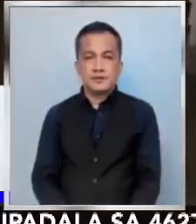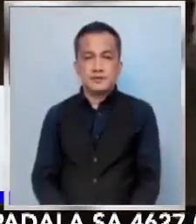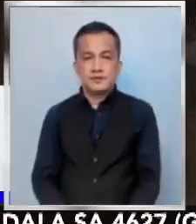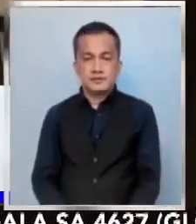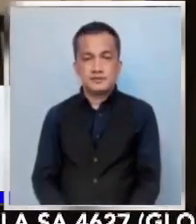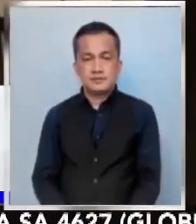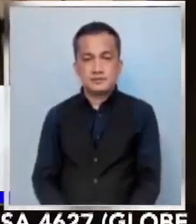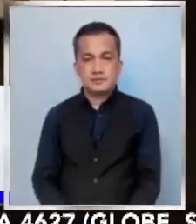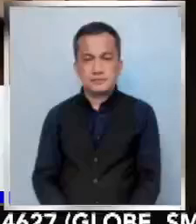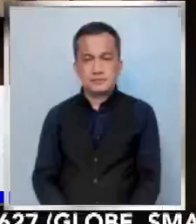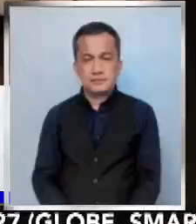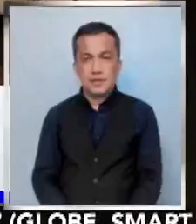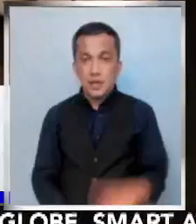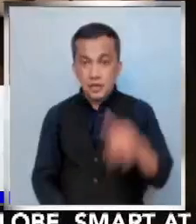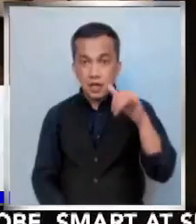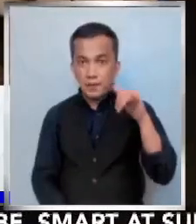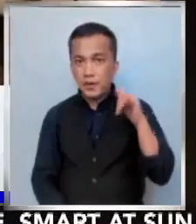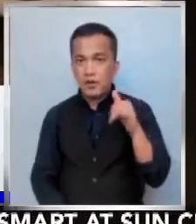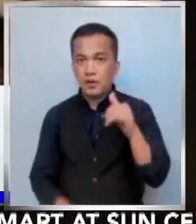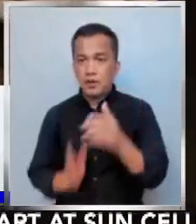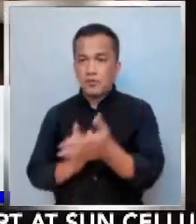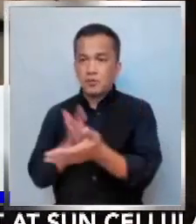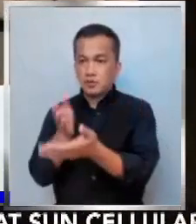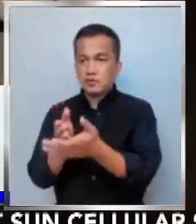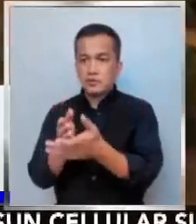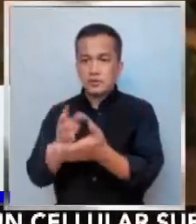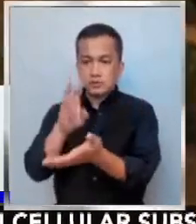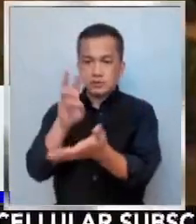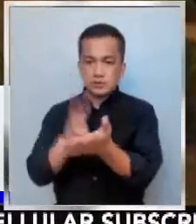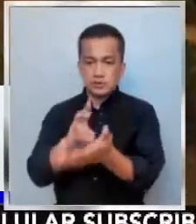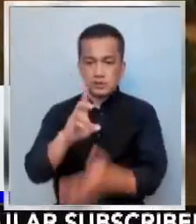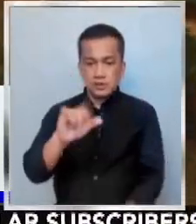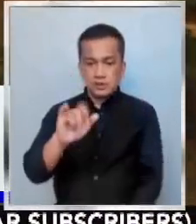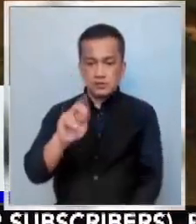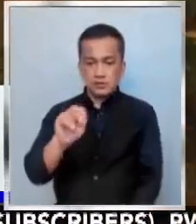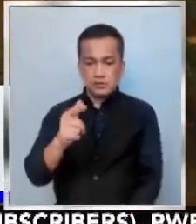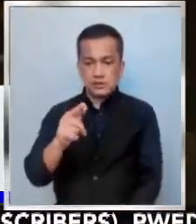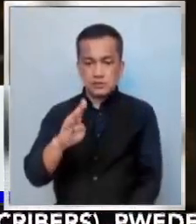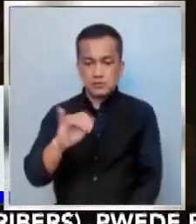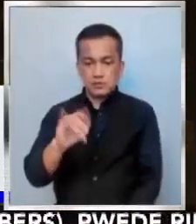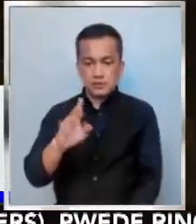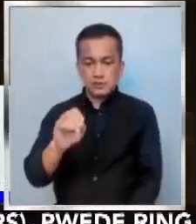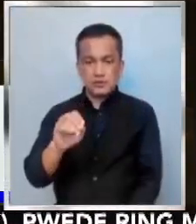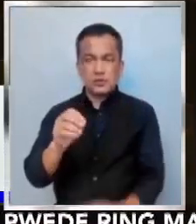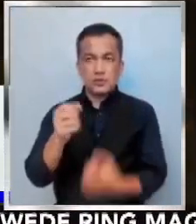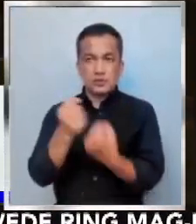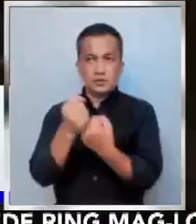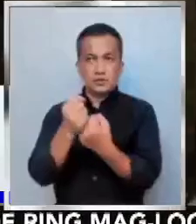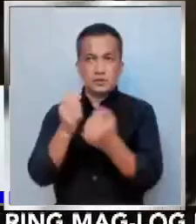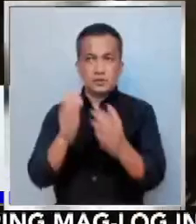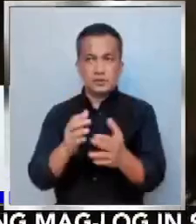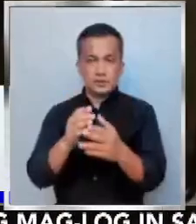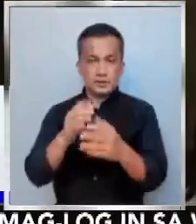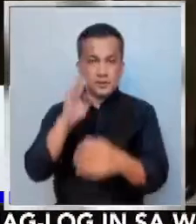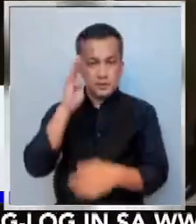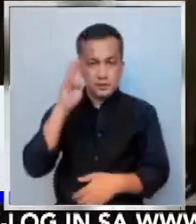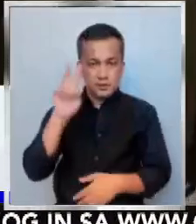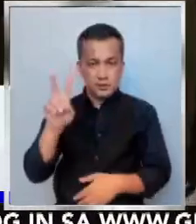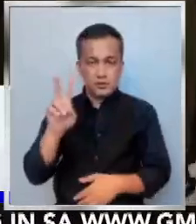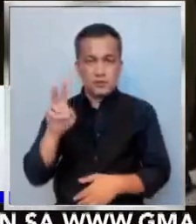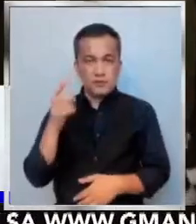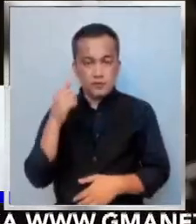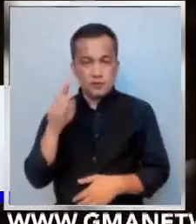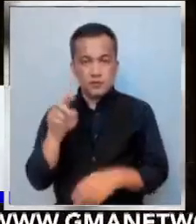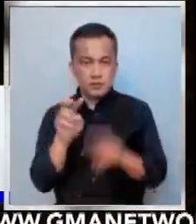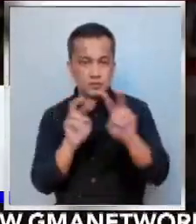Kagabi pa lang, pumuyesto na sa bahaging ito ng Liwasang Bonifacio ang ilang taga-suporta ni President Bongbong Marcos para saksihan ang